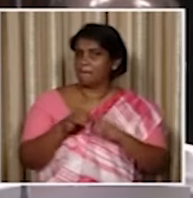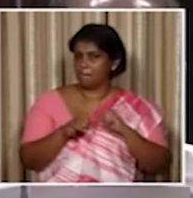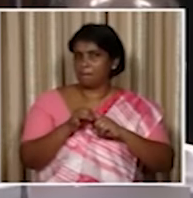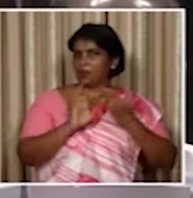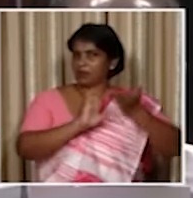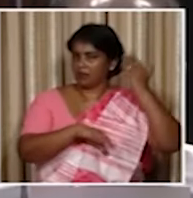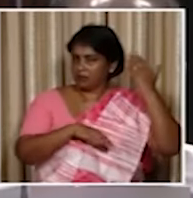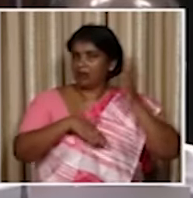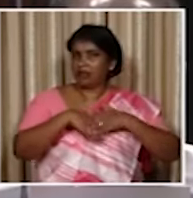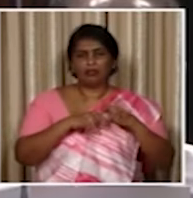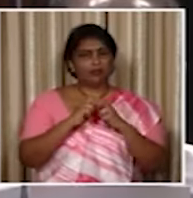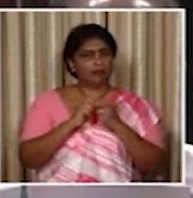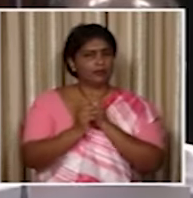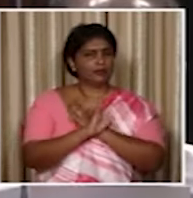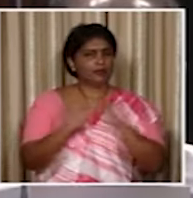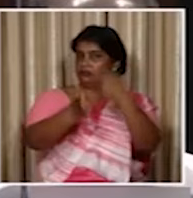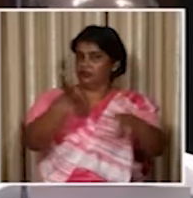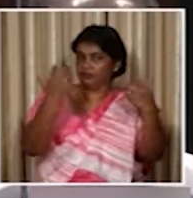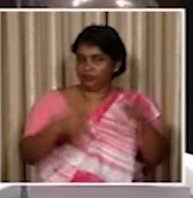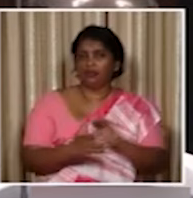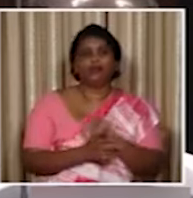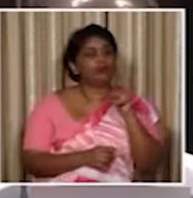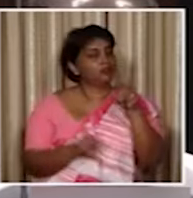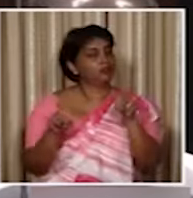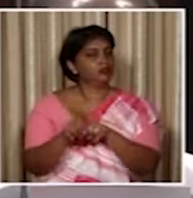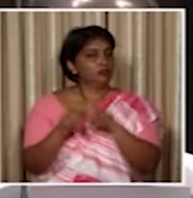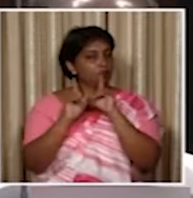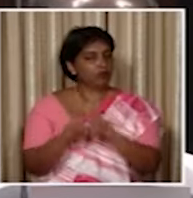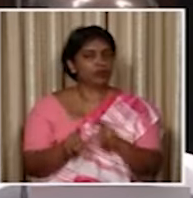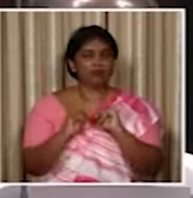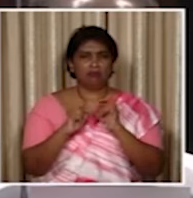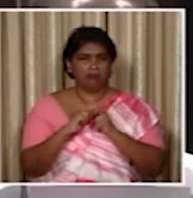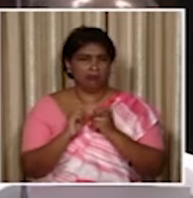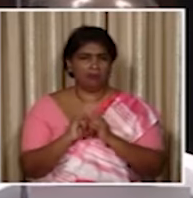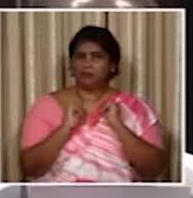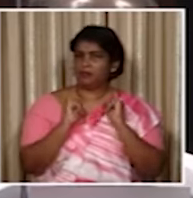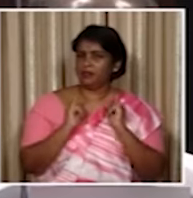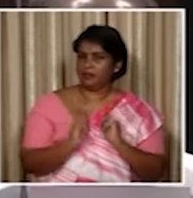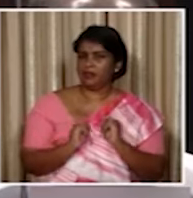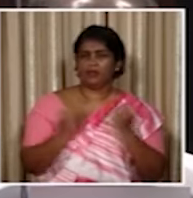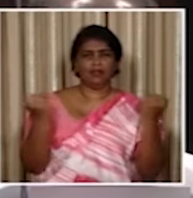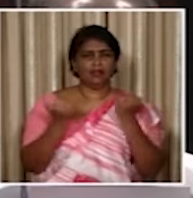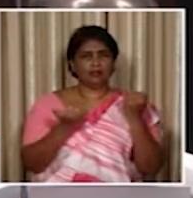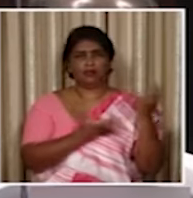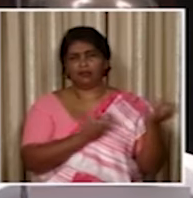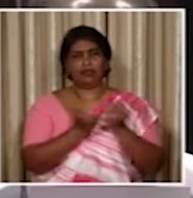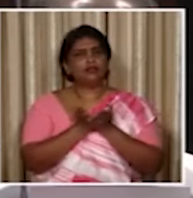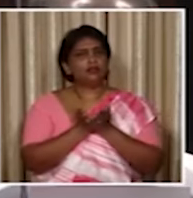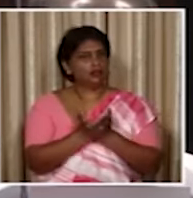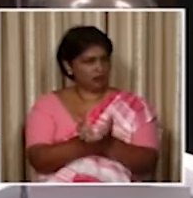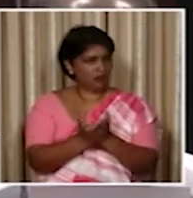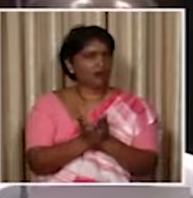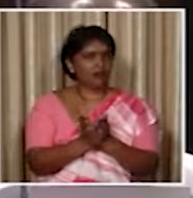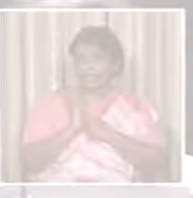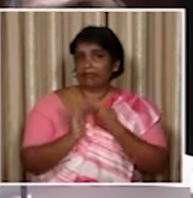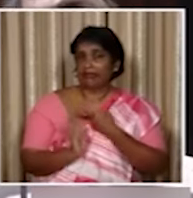පෙර වෙලා අපි විශාල අනතුරකට භාජනය වුණු නිසා. ඒ අනුව මේ වාගේ උපද්‍රවකාරී අපද්‍රව්‍ය රැගෙන යන ෂිප් එකක් අපේ